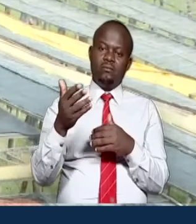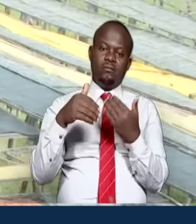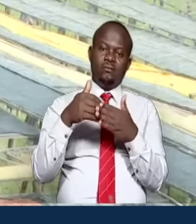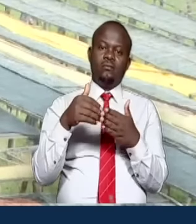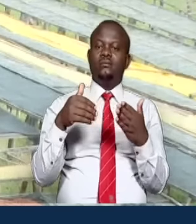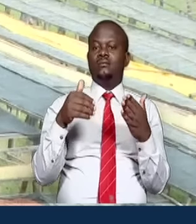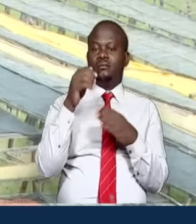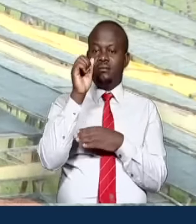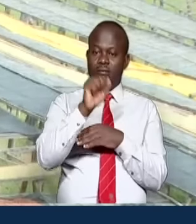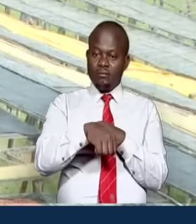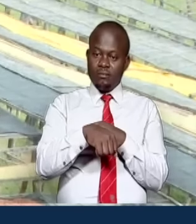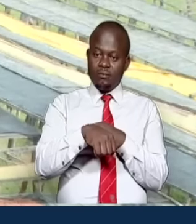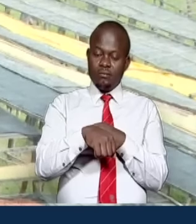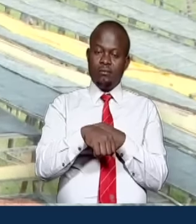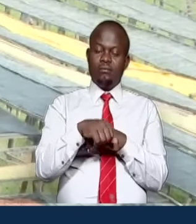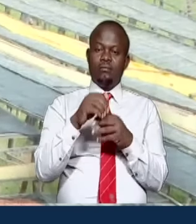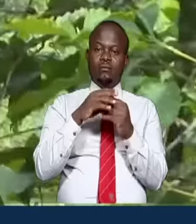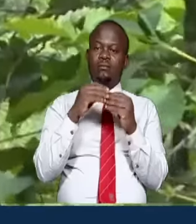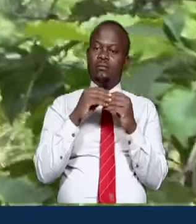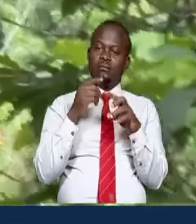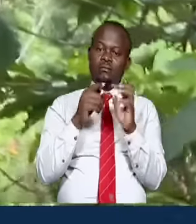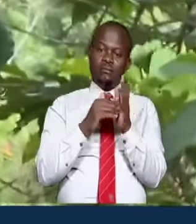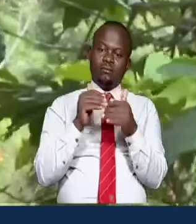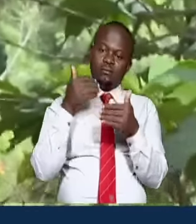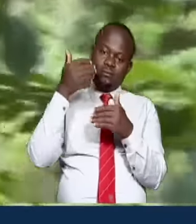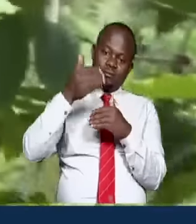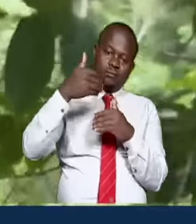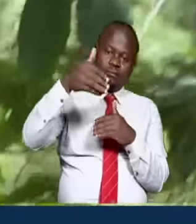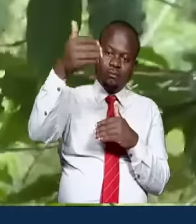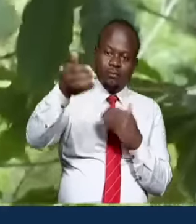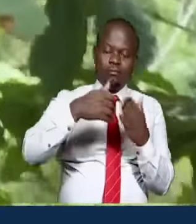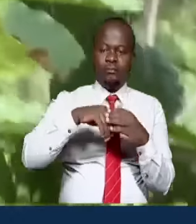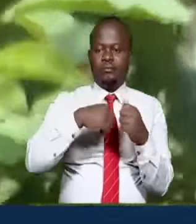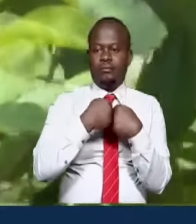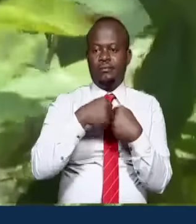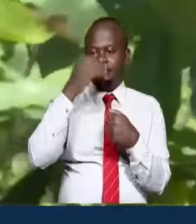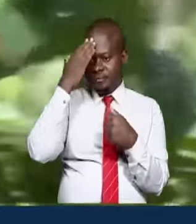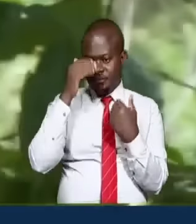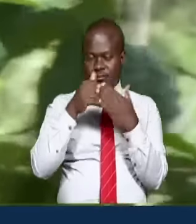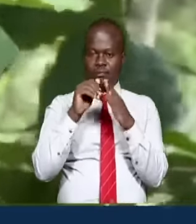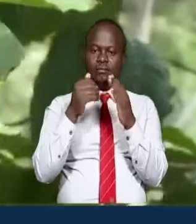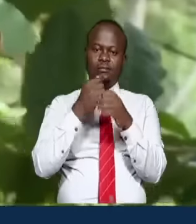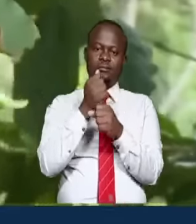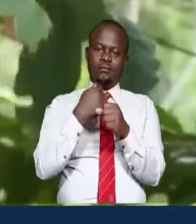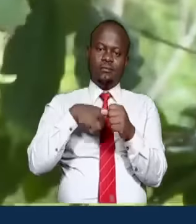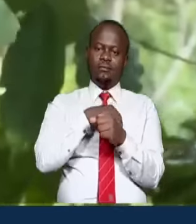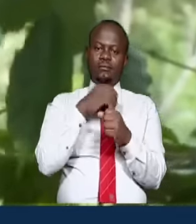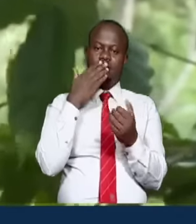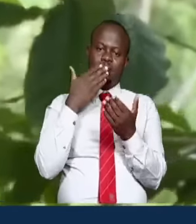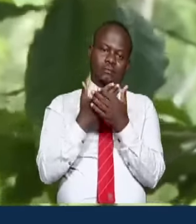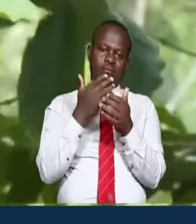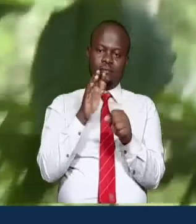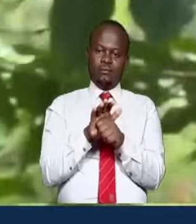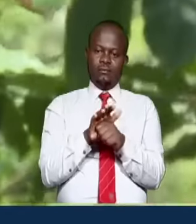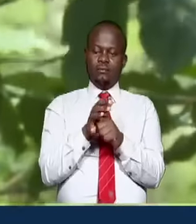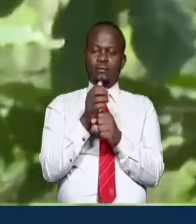bakadusumbya amanota, bityo rero tugumya guhatana kugira ngo ikawa yacu izabe nziza.